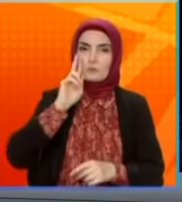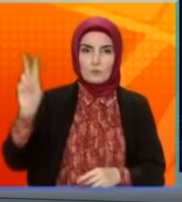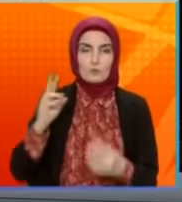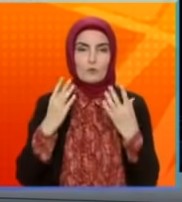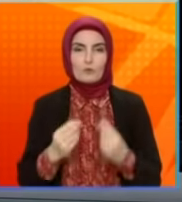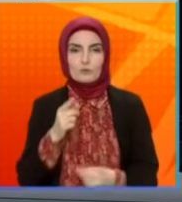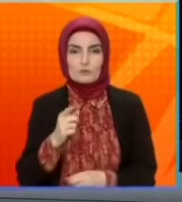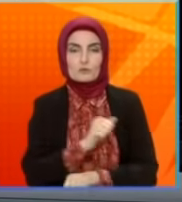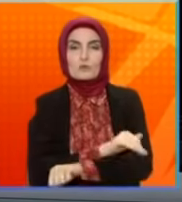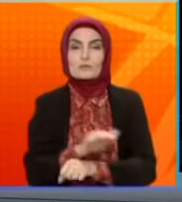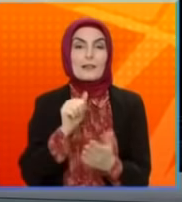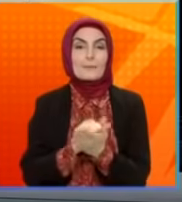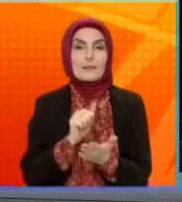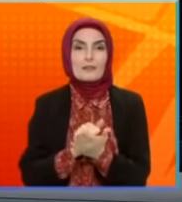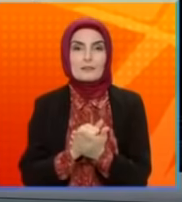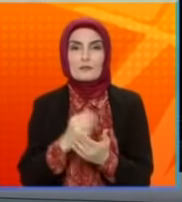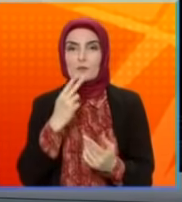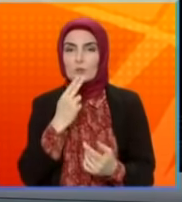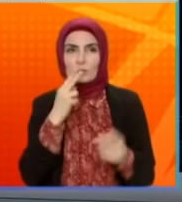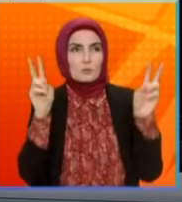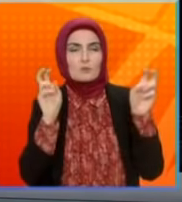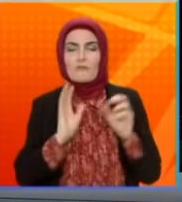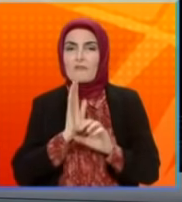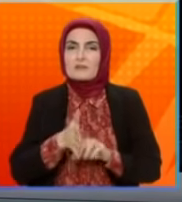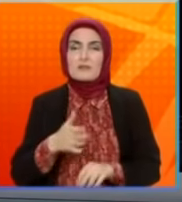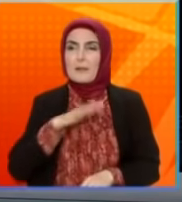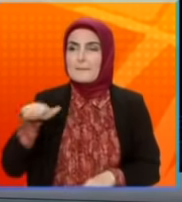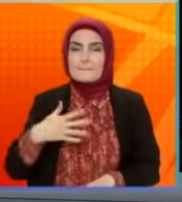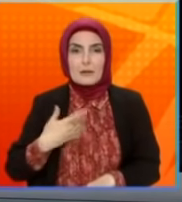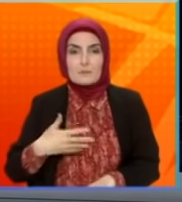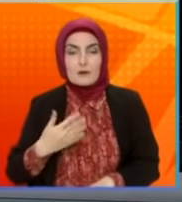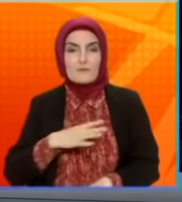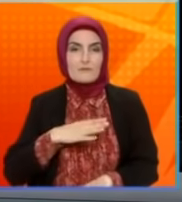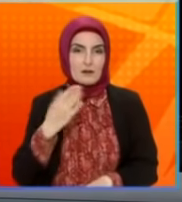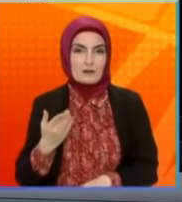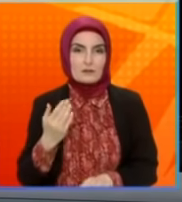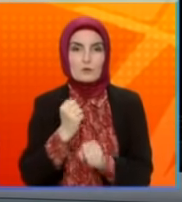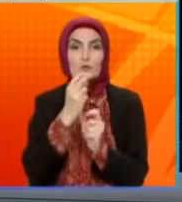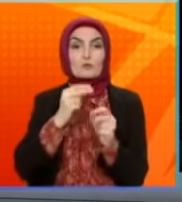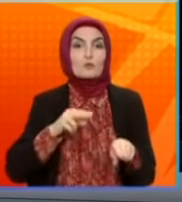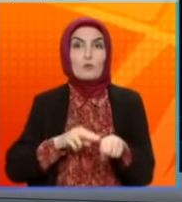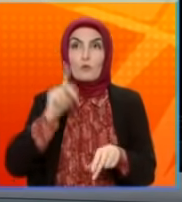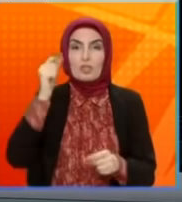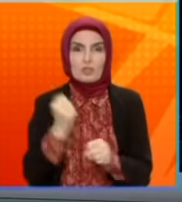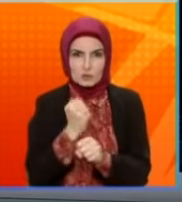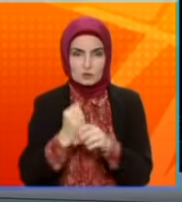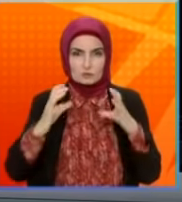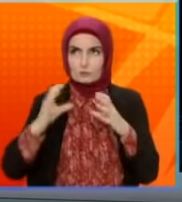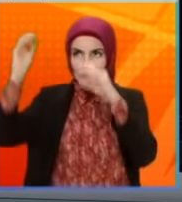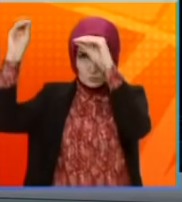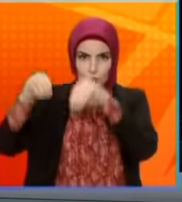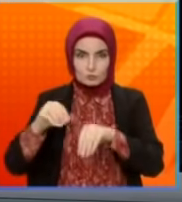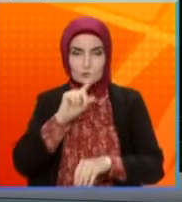ettiği konulardan biri olmuştu o görüntüler. Hepimizin de aklına ilk olarak acaba bir göktaşı mı düştü sorusu geldi. Biz de